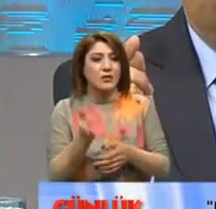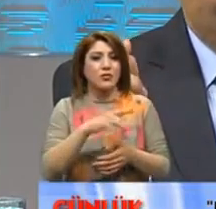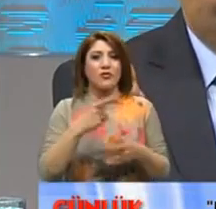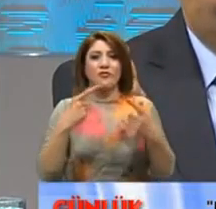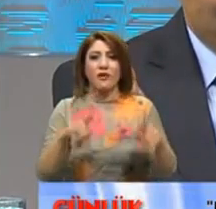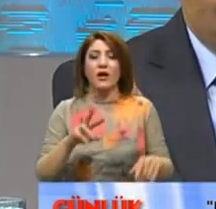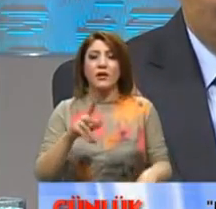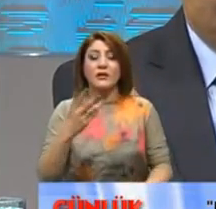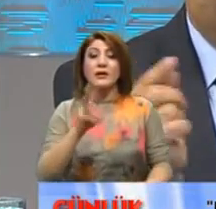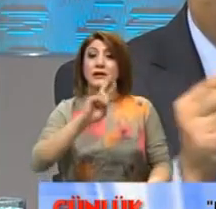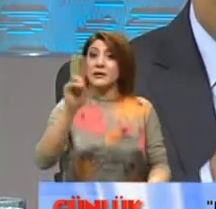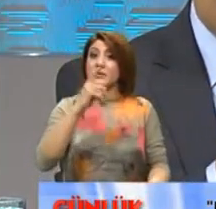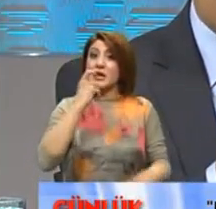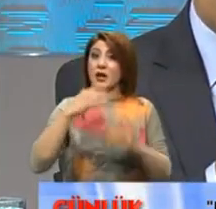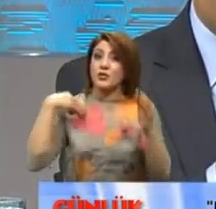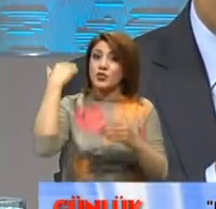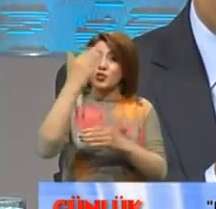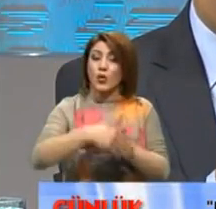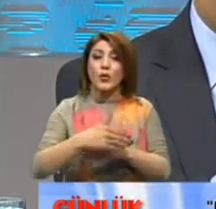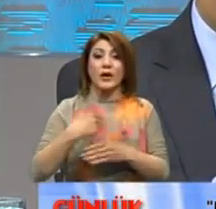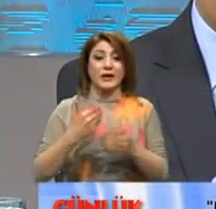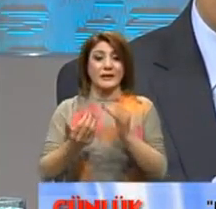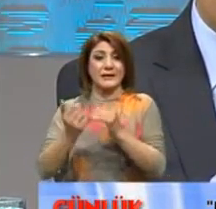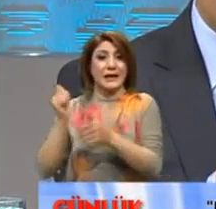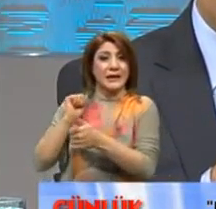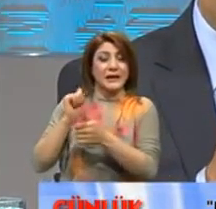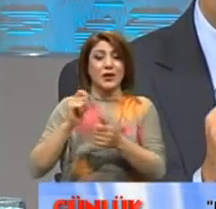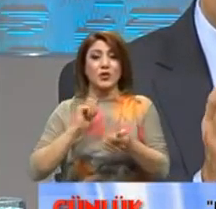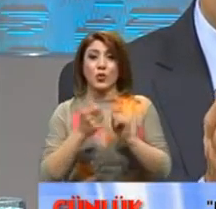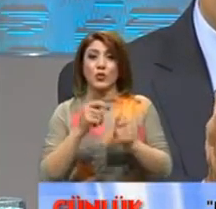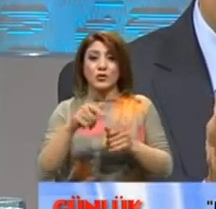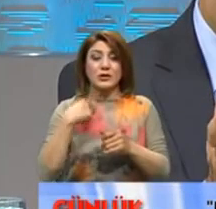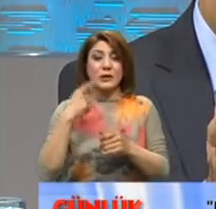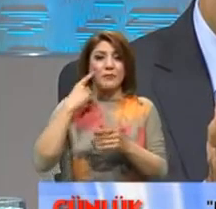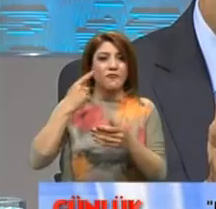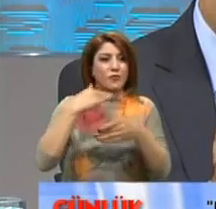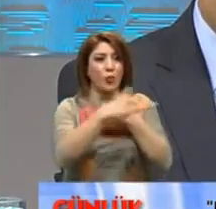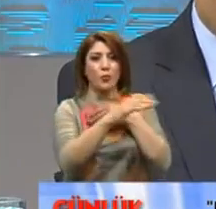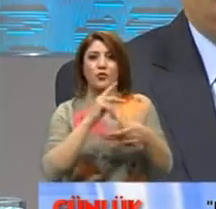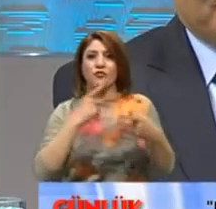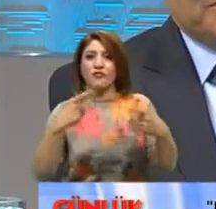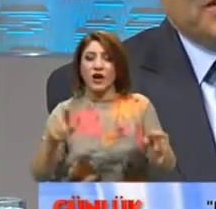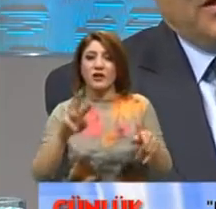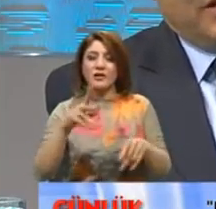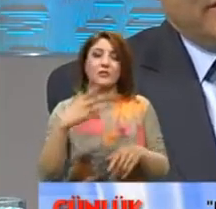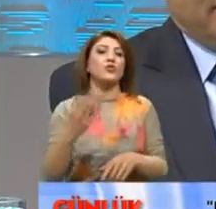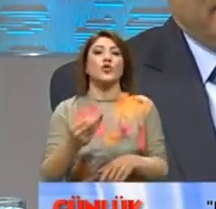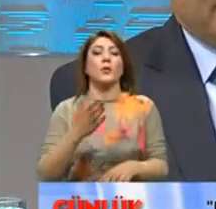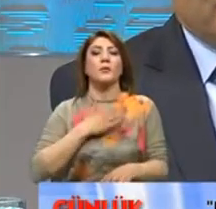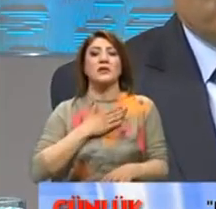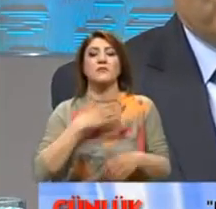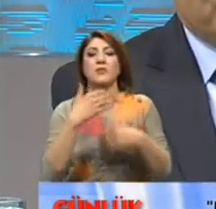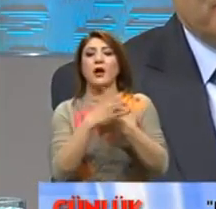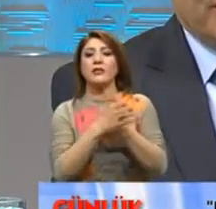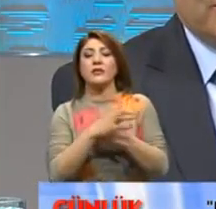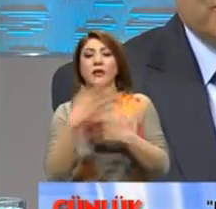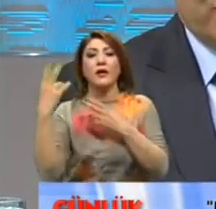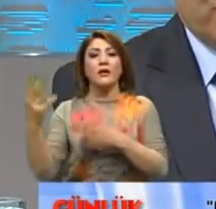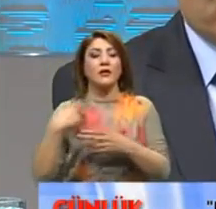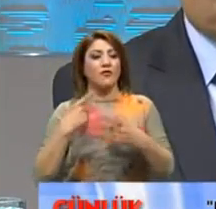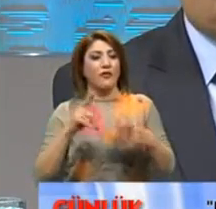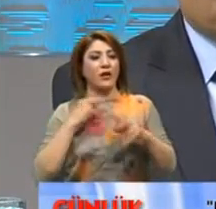zaman yani 20 yıl sonrasından geriye doğru bütün insanlar bu eğitimden geçmiş olacak. Çok farklı bir toplumla karşılaşacağız. Mesela bizim Antalya'ya girerken çok